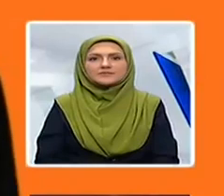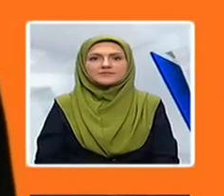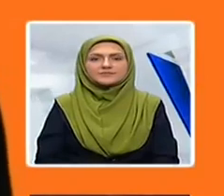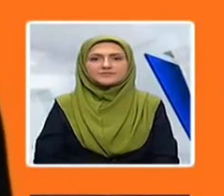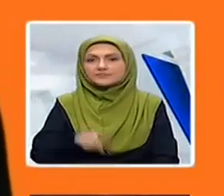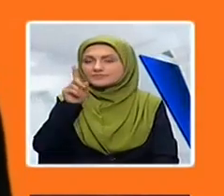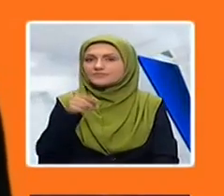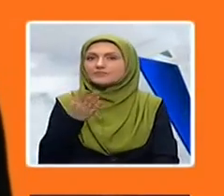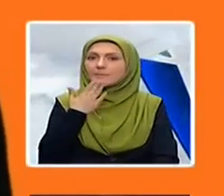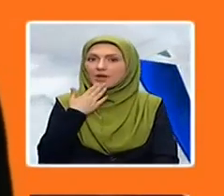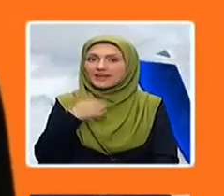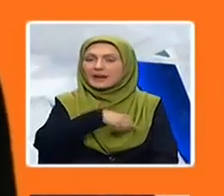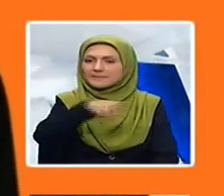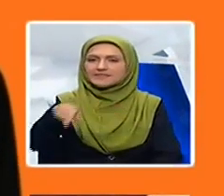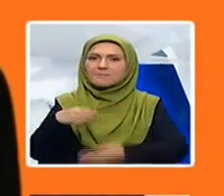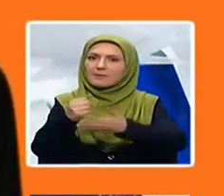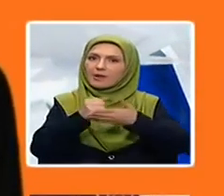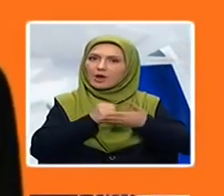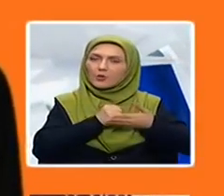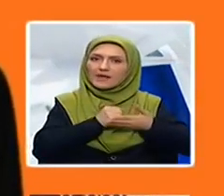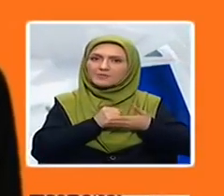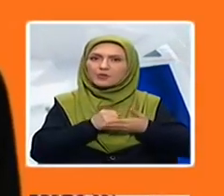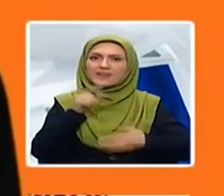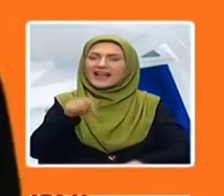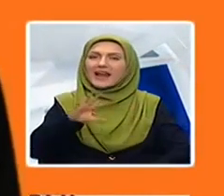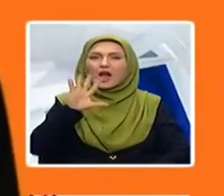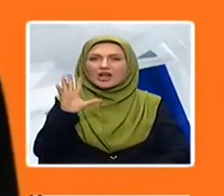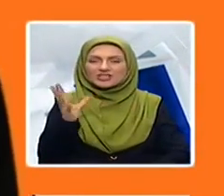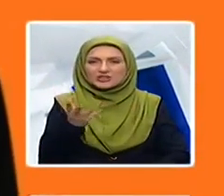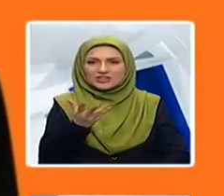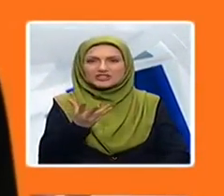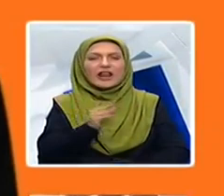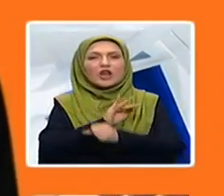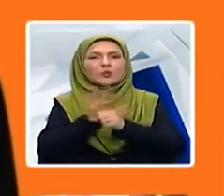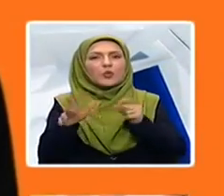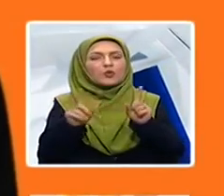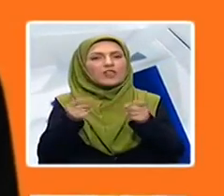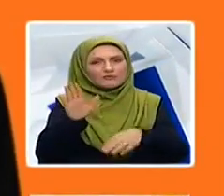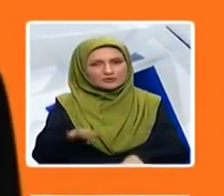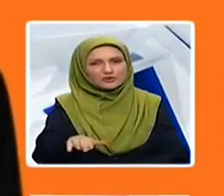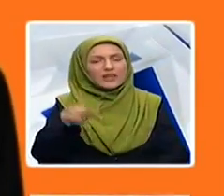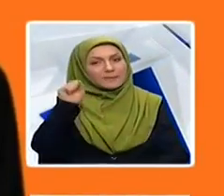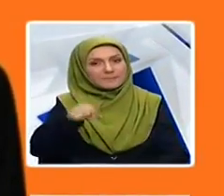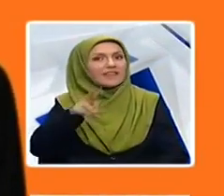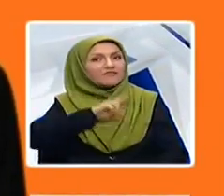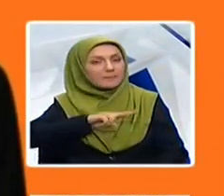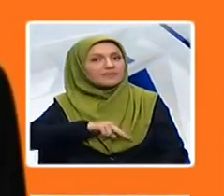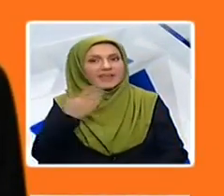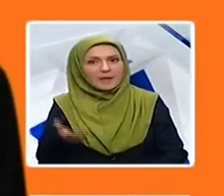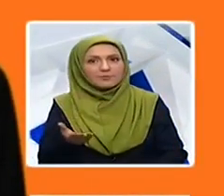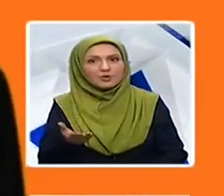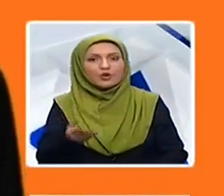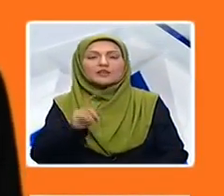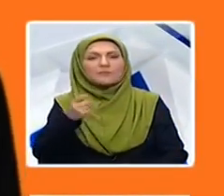ماه رمضان به ما کمک میکنه که شرایط کرونا رو در واقع بهتر بتونیم تحمل بکنیم و به ما در کنترل این